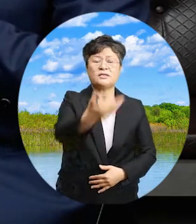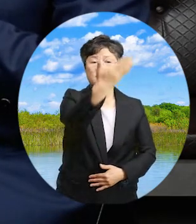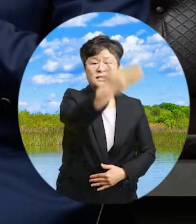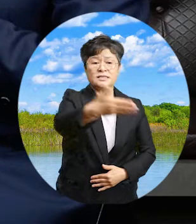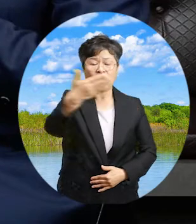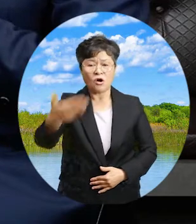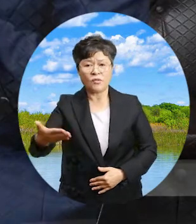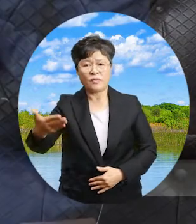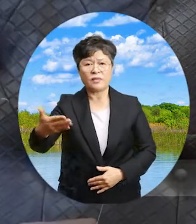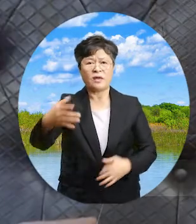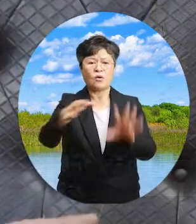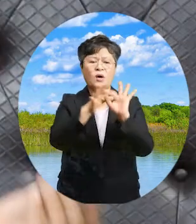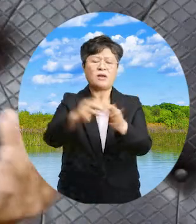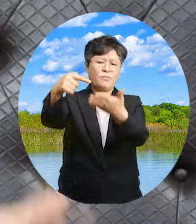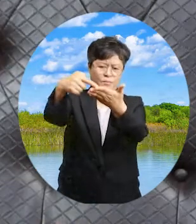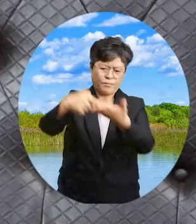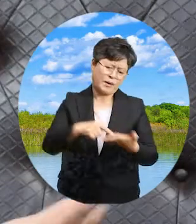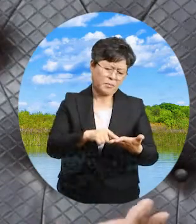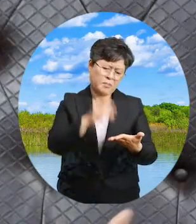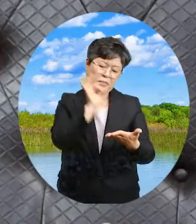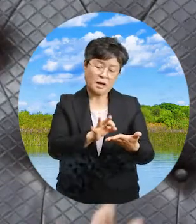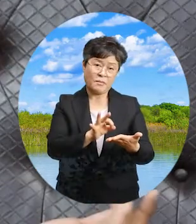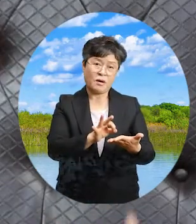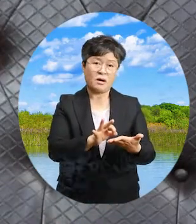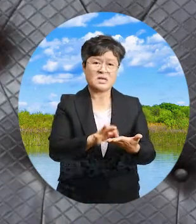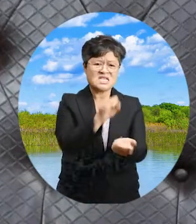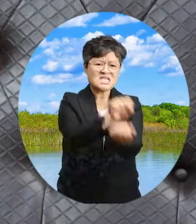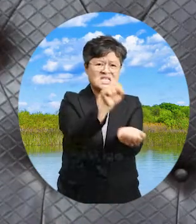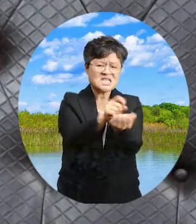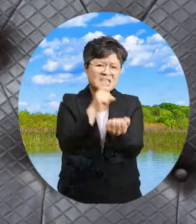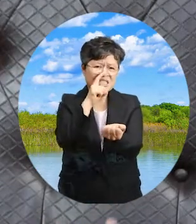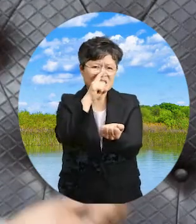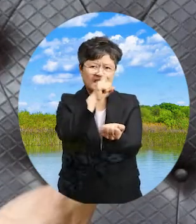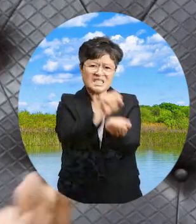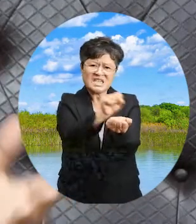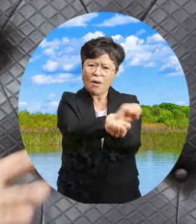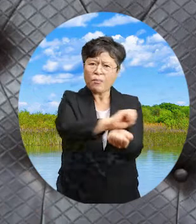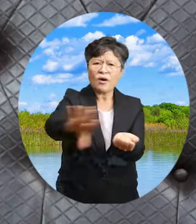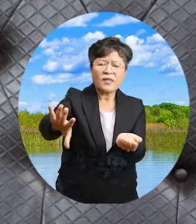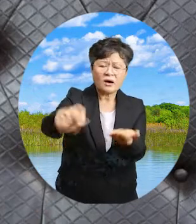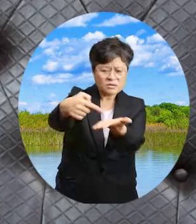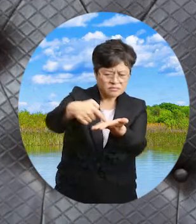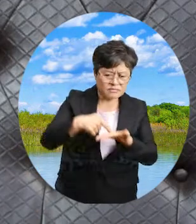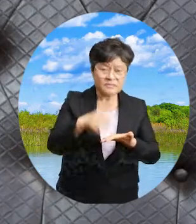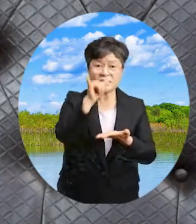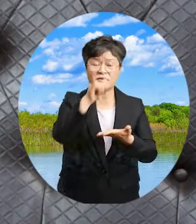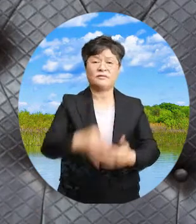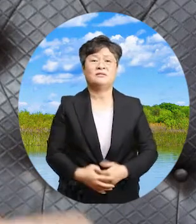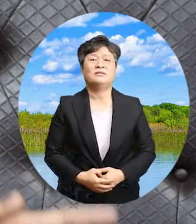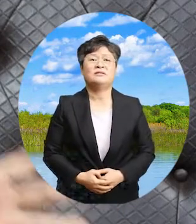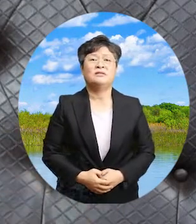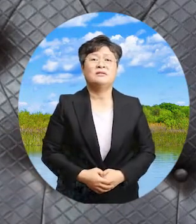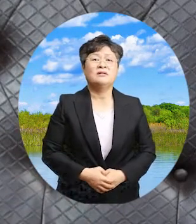이거 어떻게 할 방법이 없다 이런 거거든요. 그렇죠. 그런데 분명히 하천이라고 하는 건 경계가 없는 겁니다. 맞아요. 그러니까 하천이 뭐 용인이 어디 있고 수원이 어디 있습니다. 같이